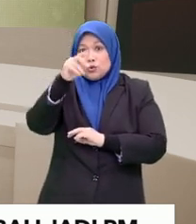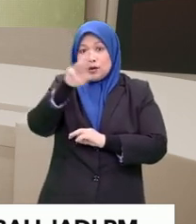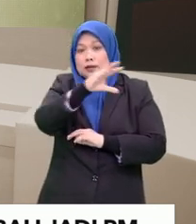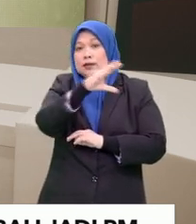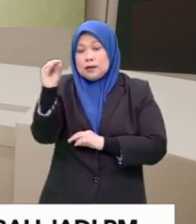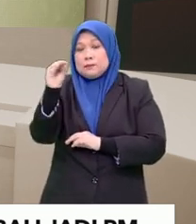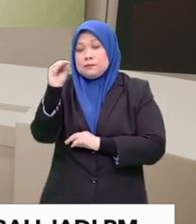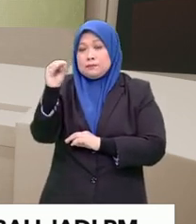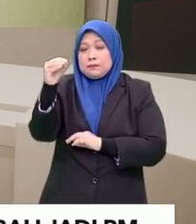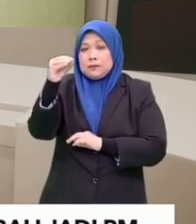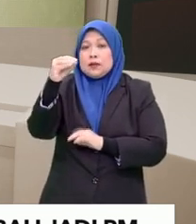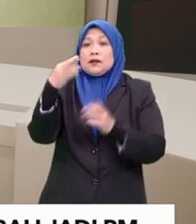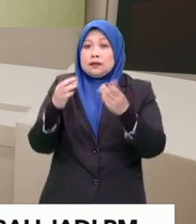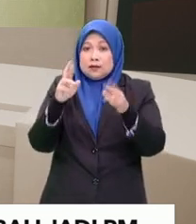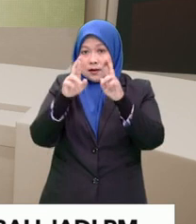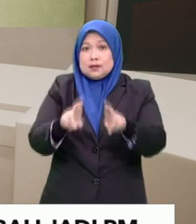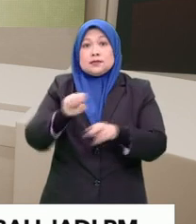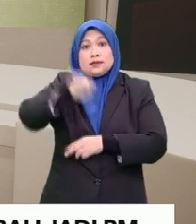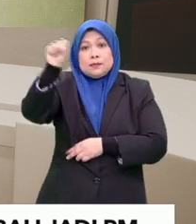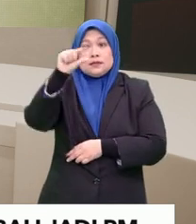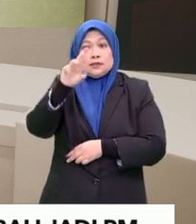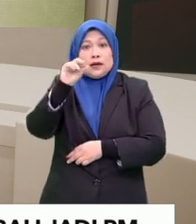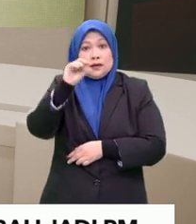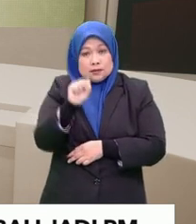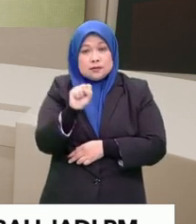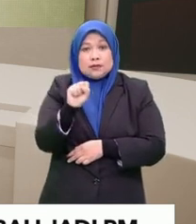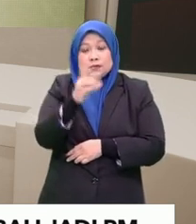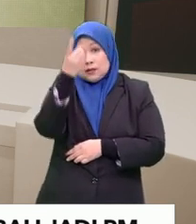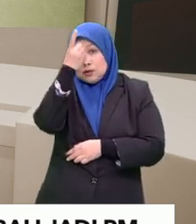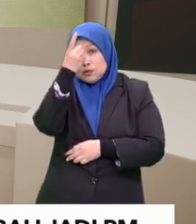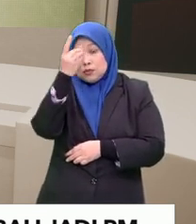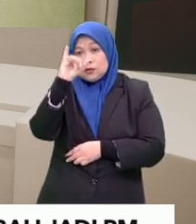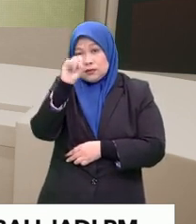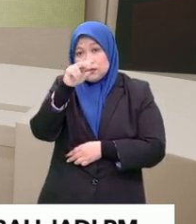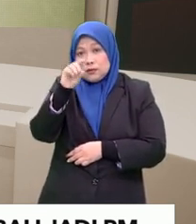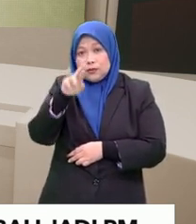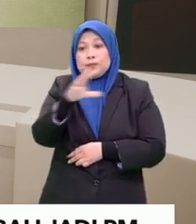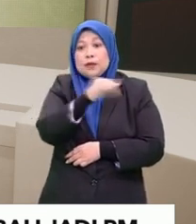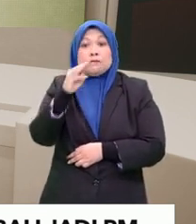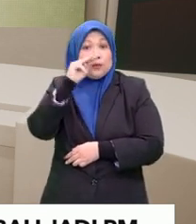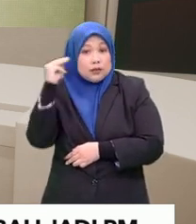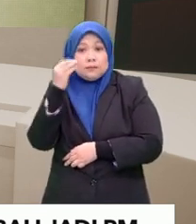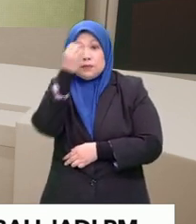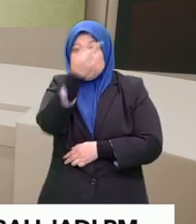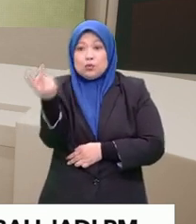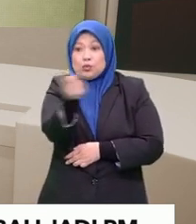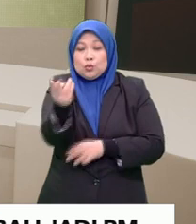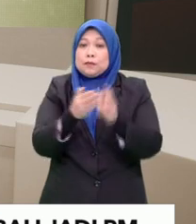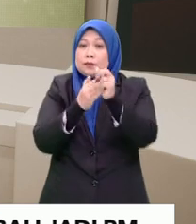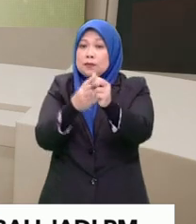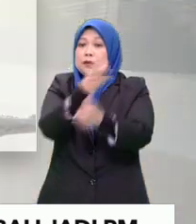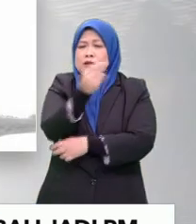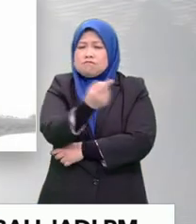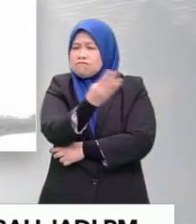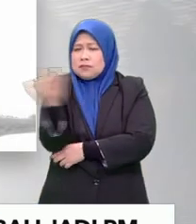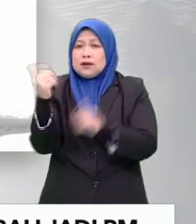dan juga pengurus si Patih gabungan rakyat Sabah jrs Ratu Sri Haji Nur Muhidin berkata kedua-dua pemimpin itu